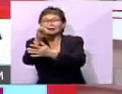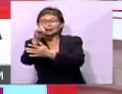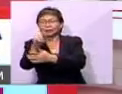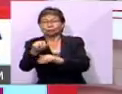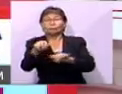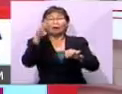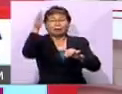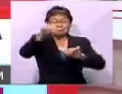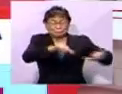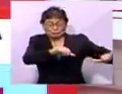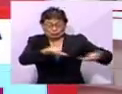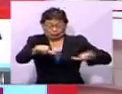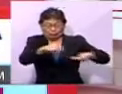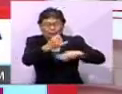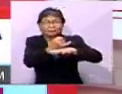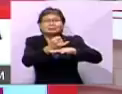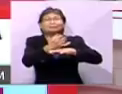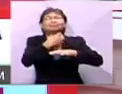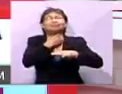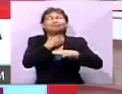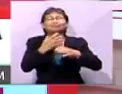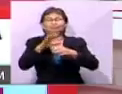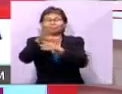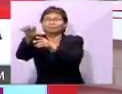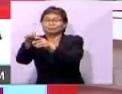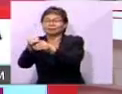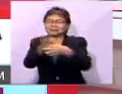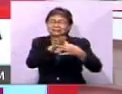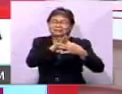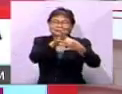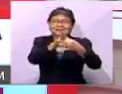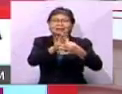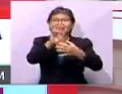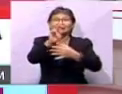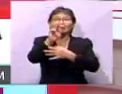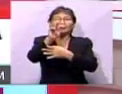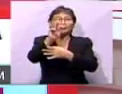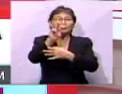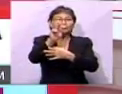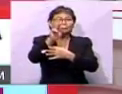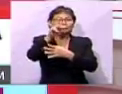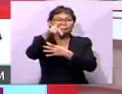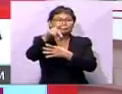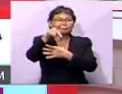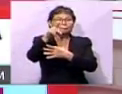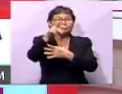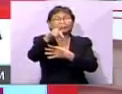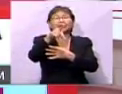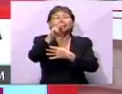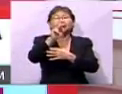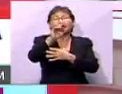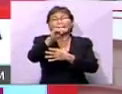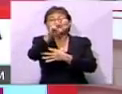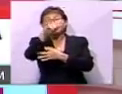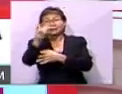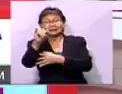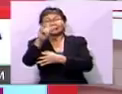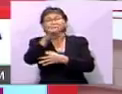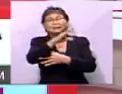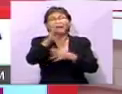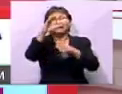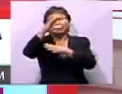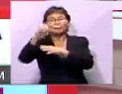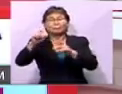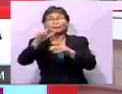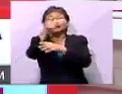perindustrian Perak. Melibatkan kerjasama Kementerian Perdagangan Antarabangsa dan Industri dan Syarikat Gas Malaysia Berhad,